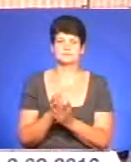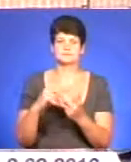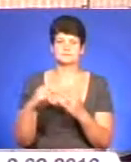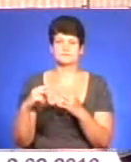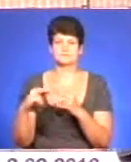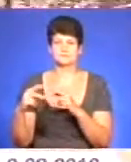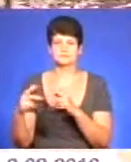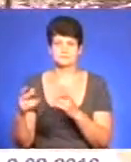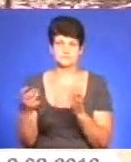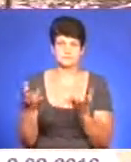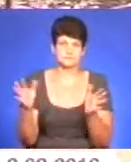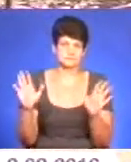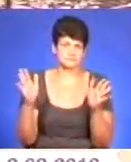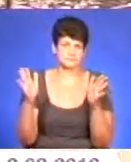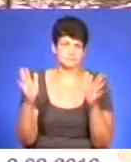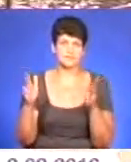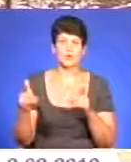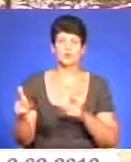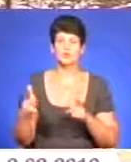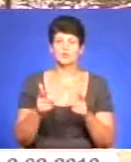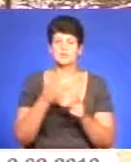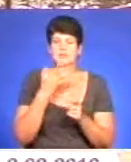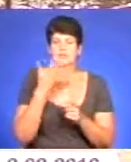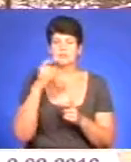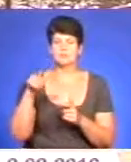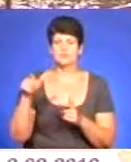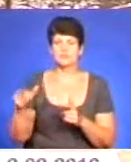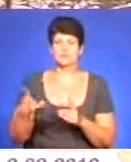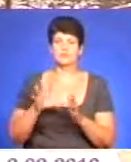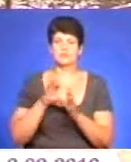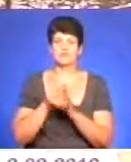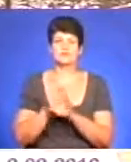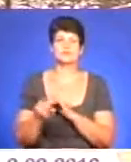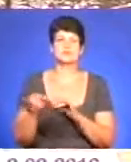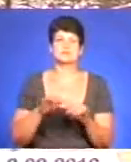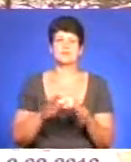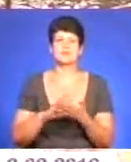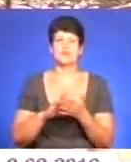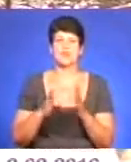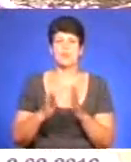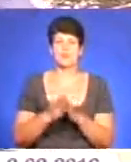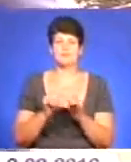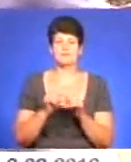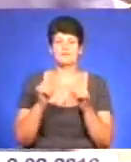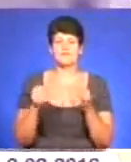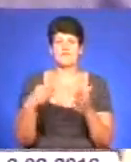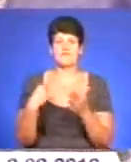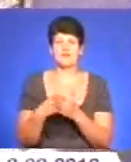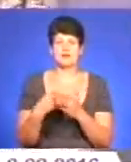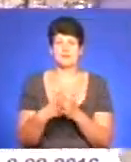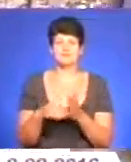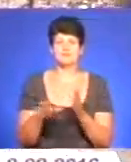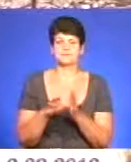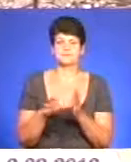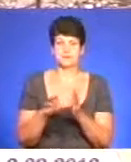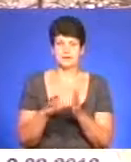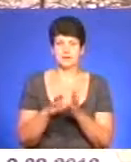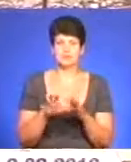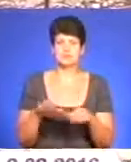замінити при потребі. Готуються тепловики і до впровадження заходів, які в умовах зростання вартості енергоносіїв, а